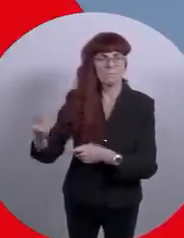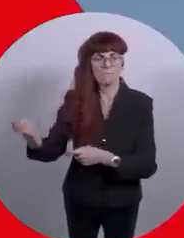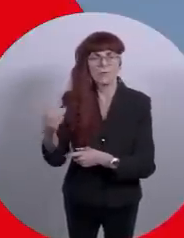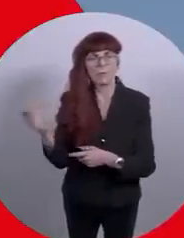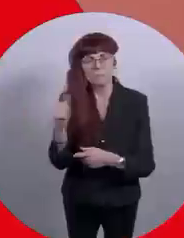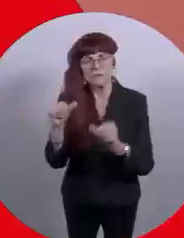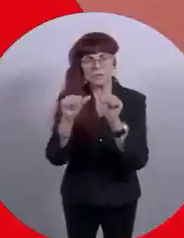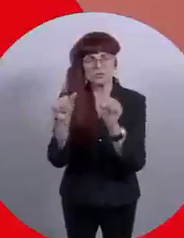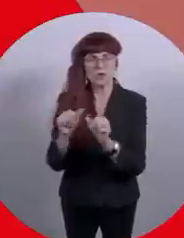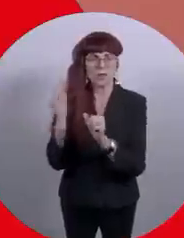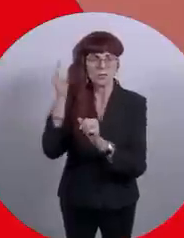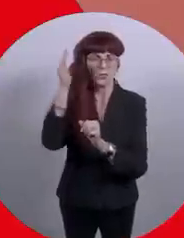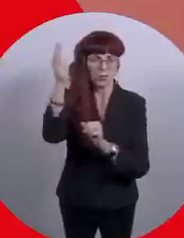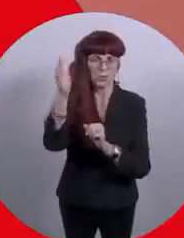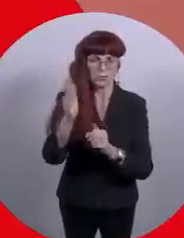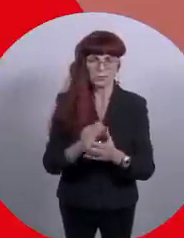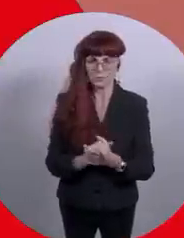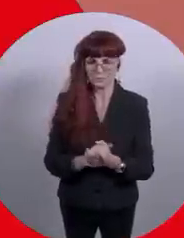vielmals